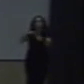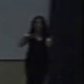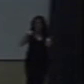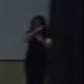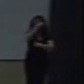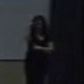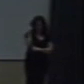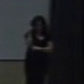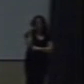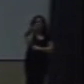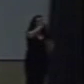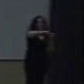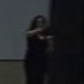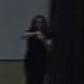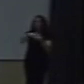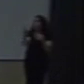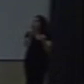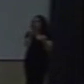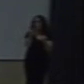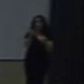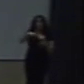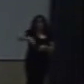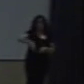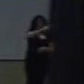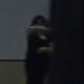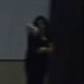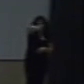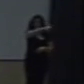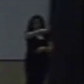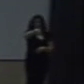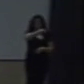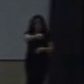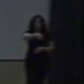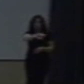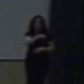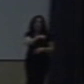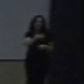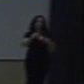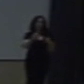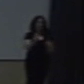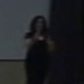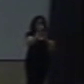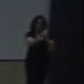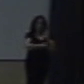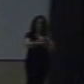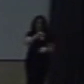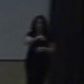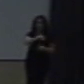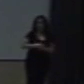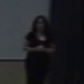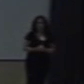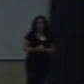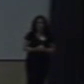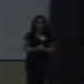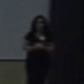una demanda entre també els professionals d'uns certs codis ètics. No? I ara estem també immersos